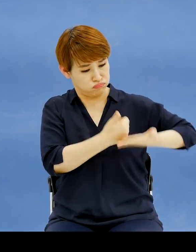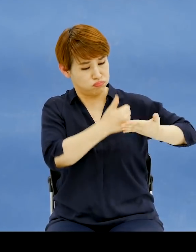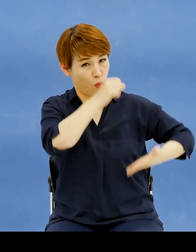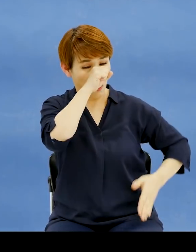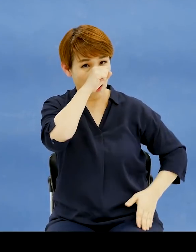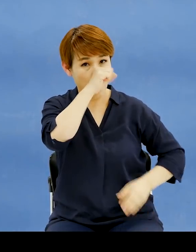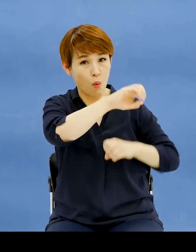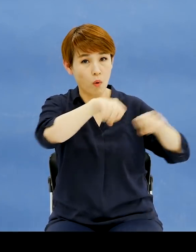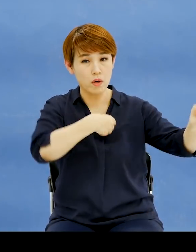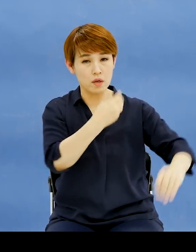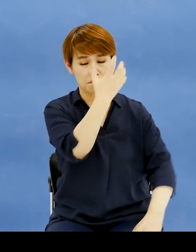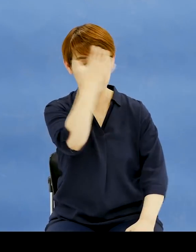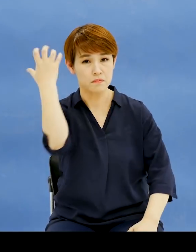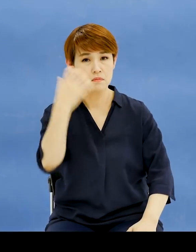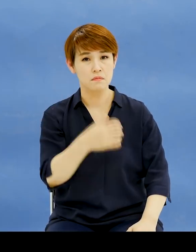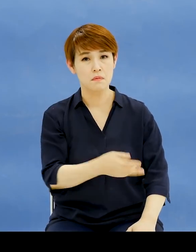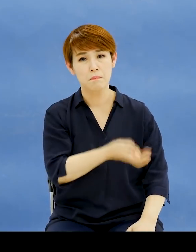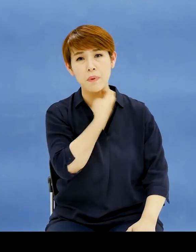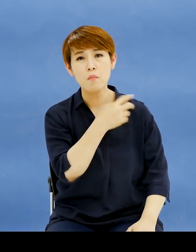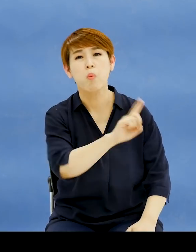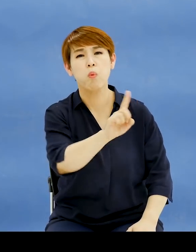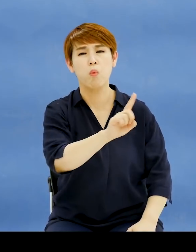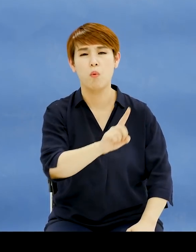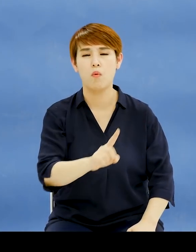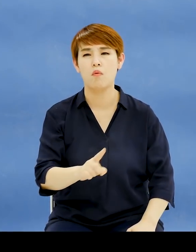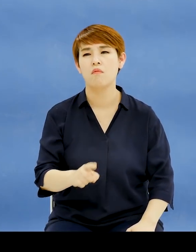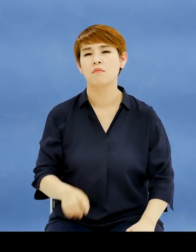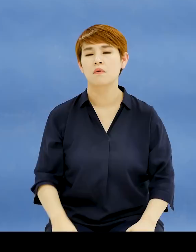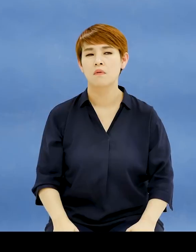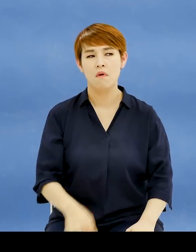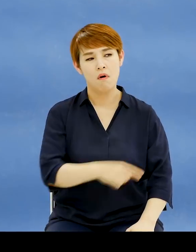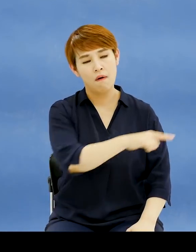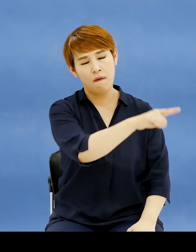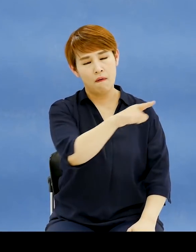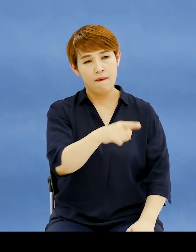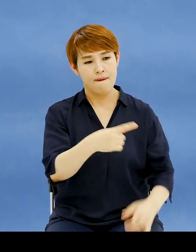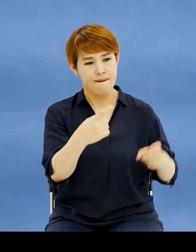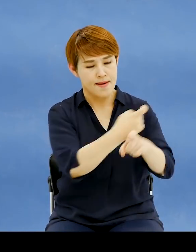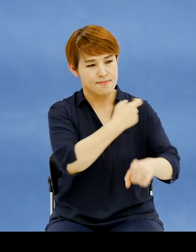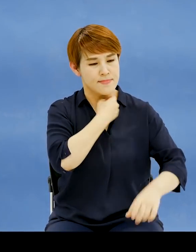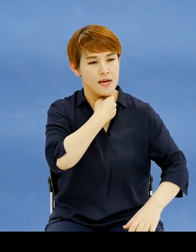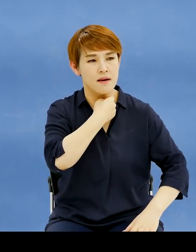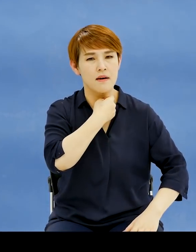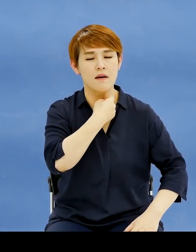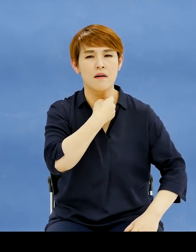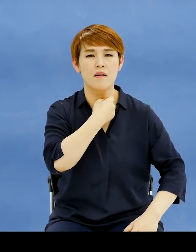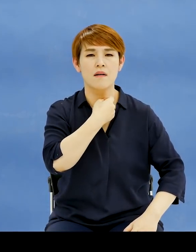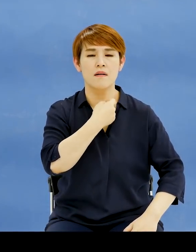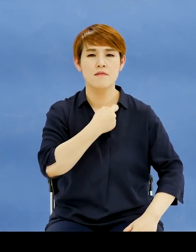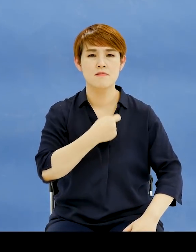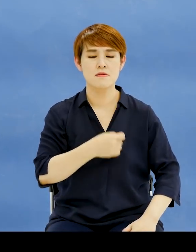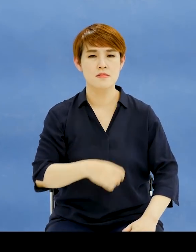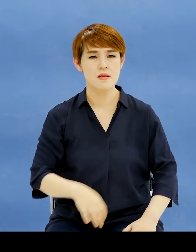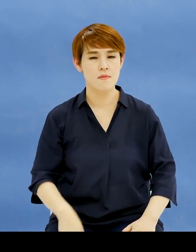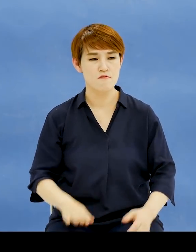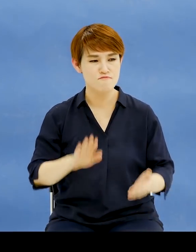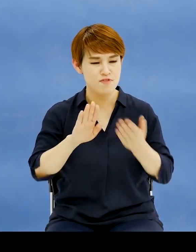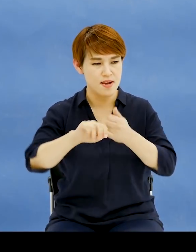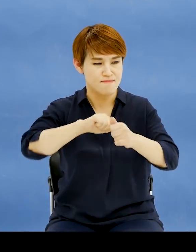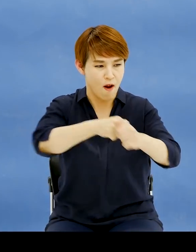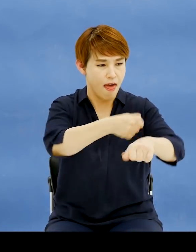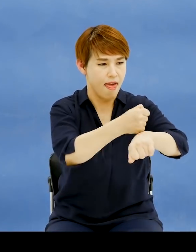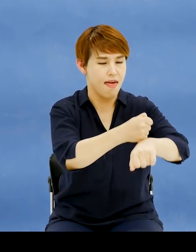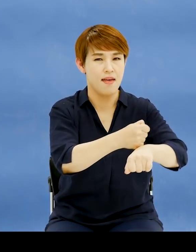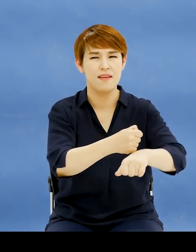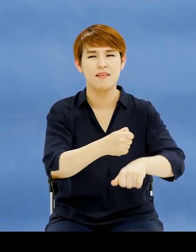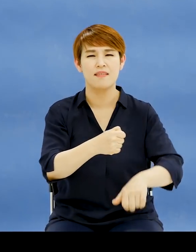뭐 소개만 하고 그 다음에 저렇게 남한테 하는 건 좋지가 않다. 난 저 사람들은 좀 혼나야 된다고 생각한다. 그렇죠. 난 저 사람들 나중에